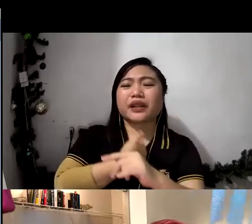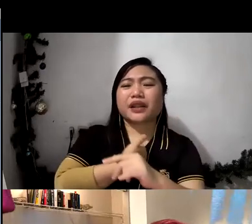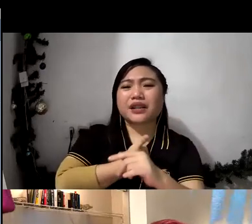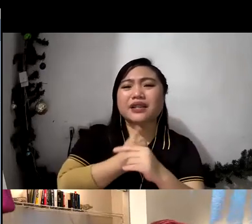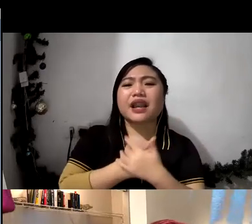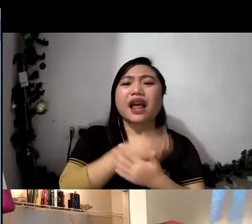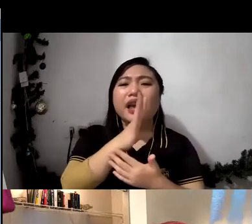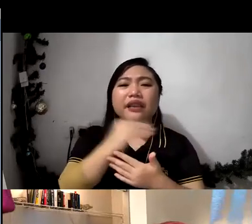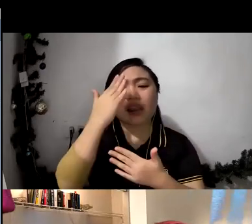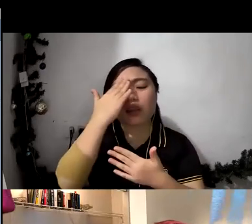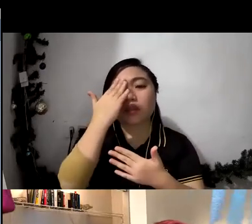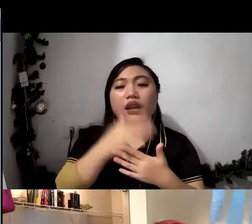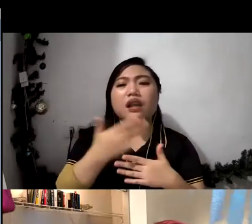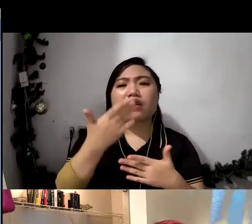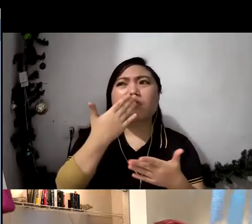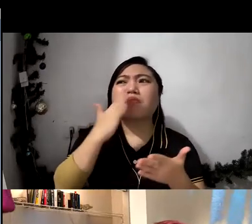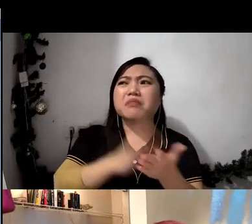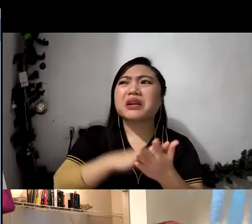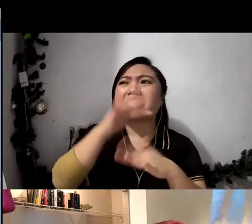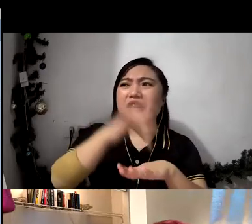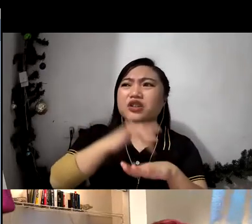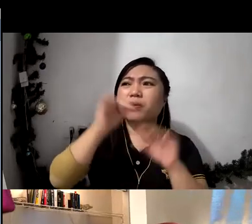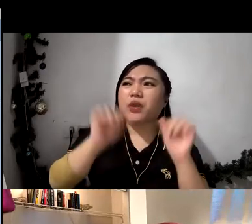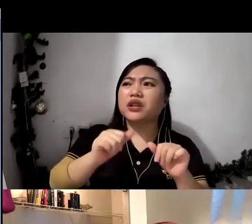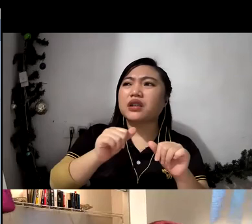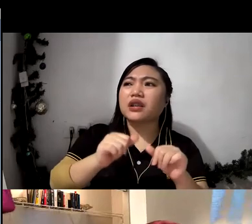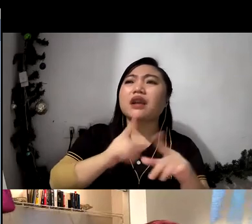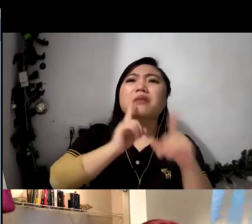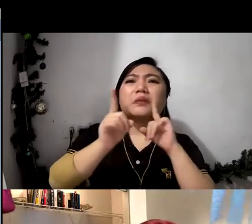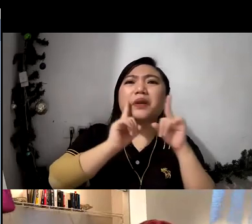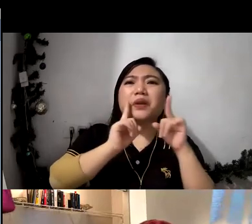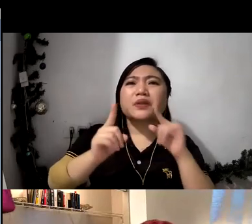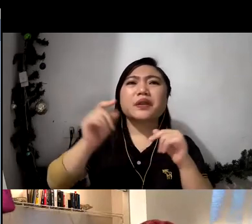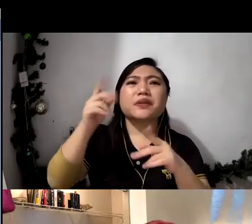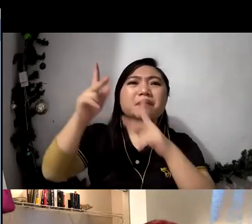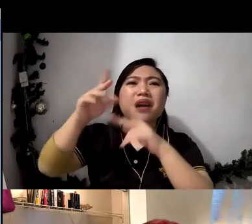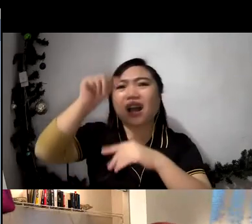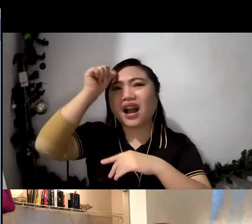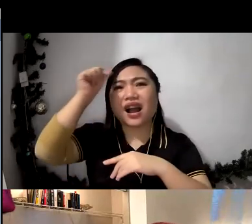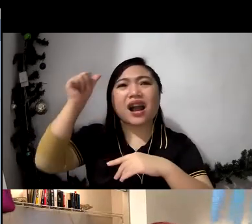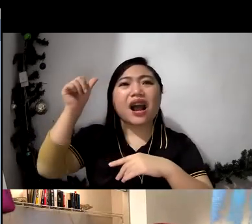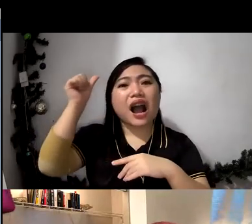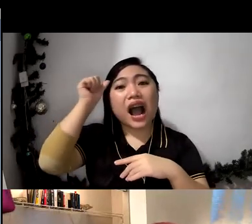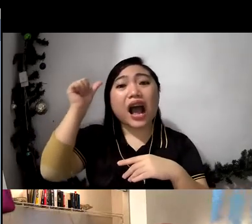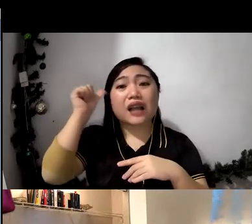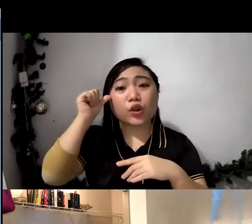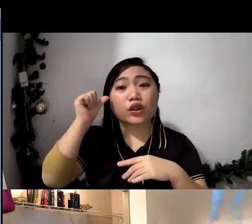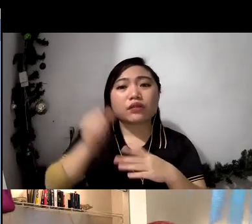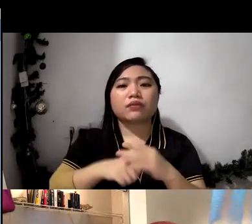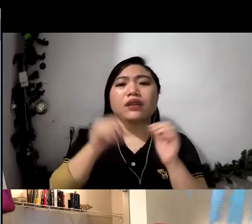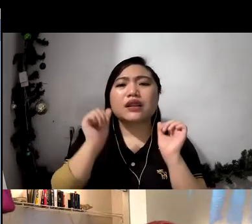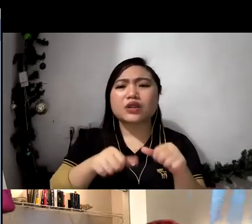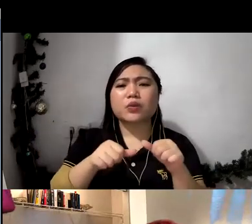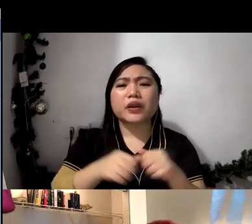nalaman nila na parang bad touch pala yun, they can speak to an adult, no? May ganun. So kaya napaka-importante na nasensitize